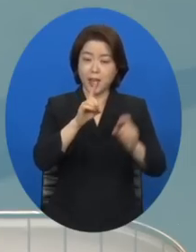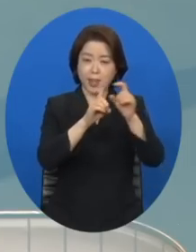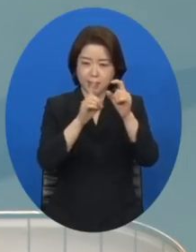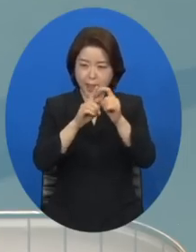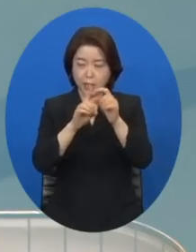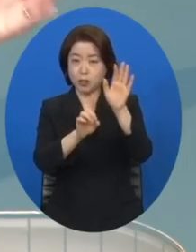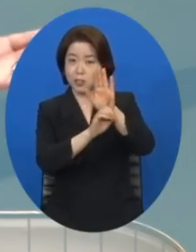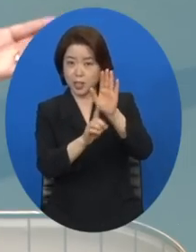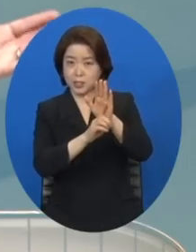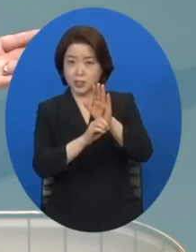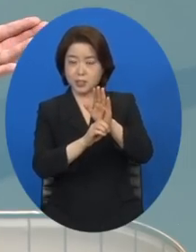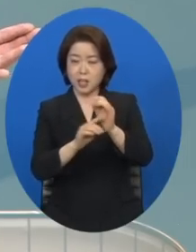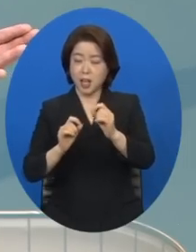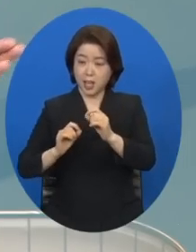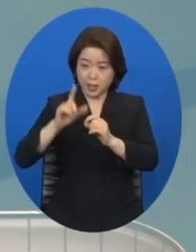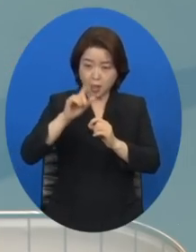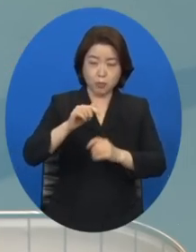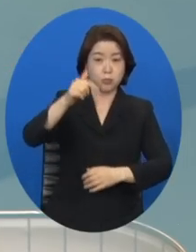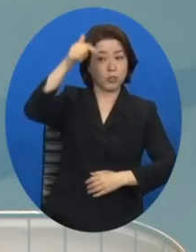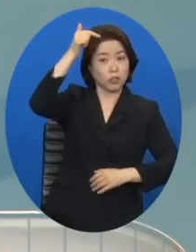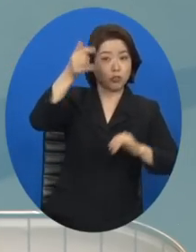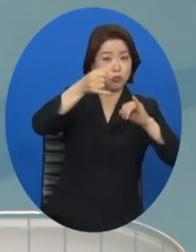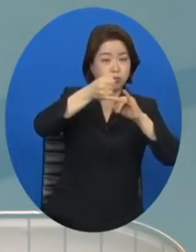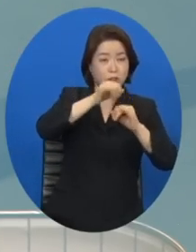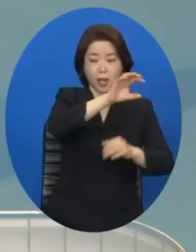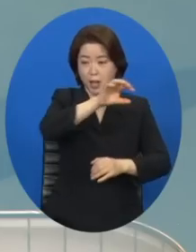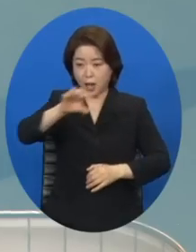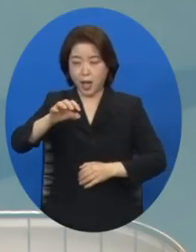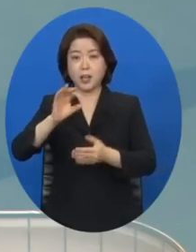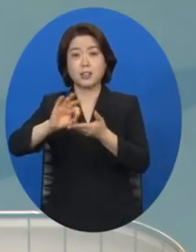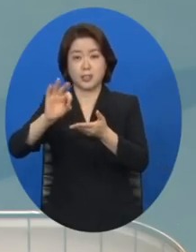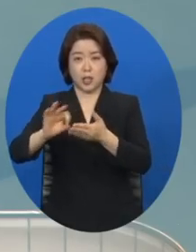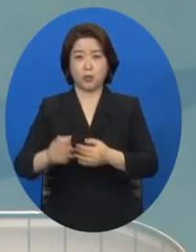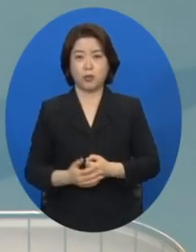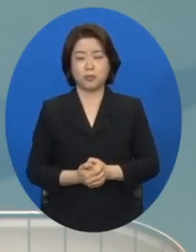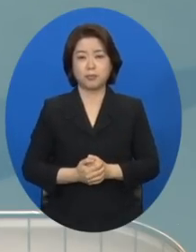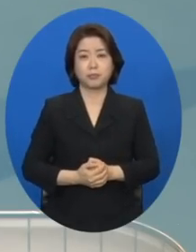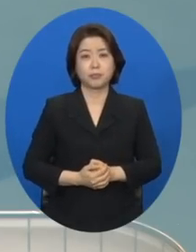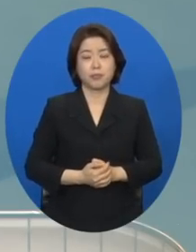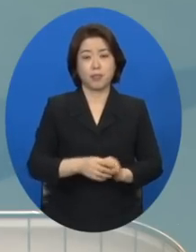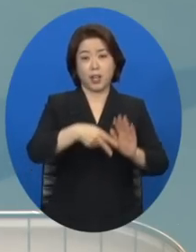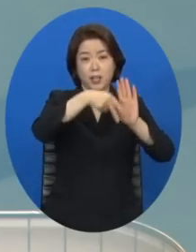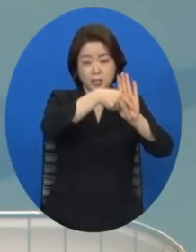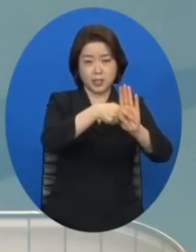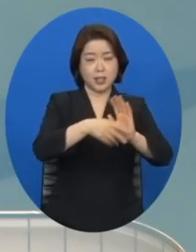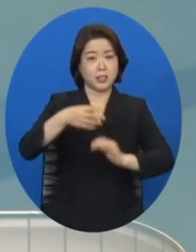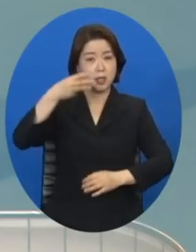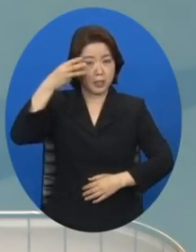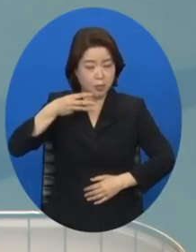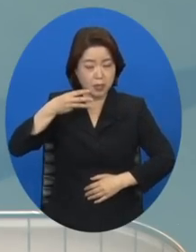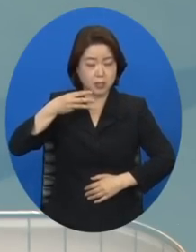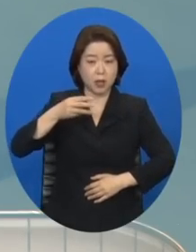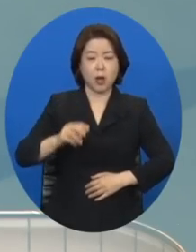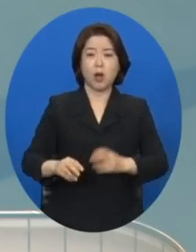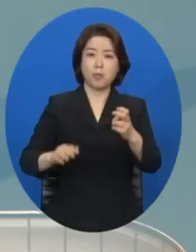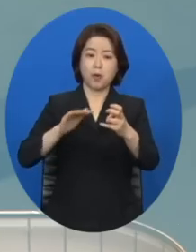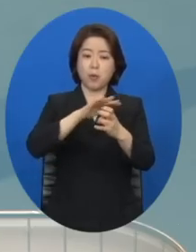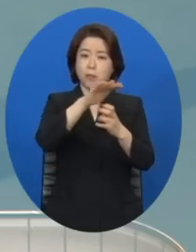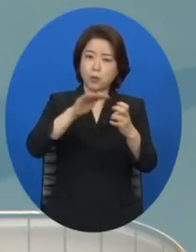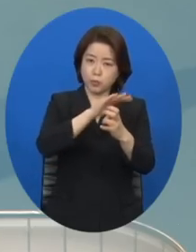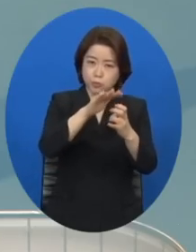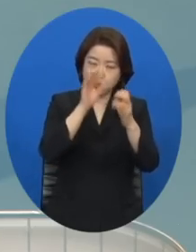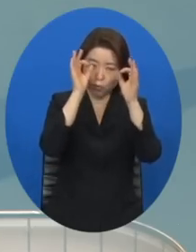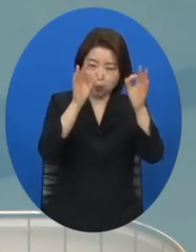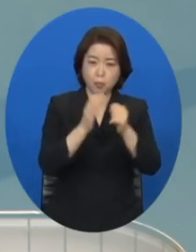단어나 상징은 대부분 다 구약에서 옵니다 예를 들면 그 이사야서 예레미야서 호세아서에 보면 포도나무 얘기가